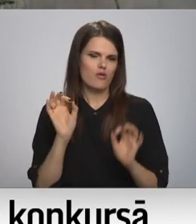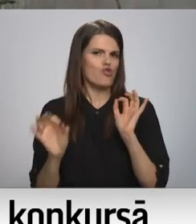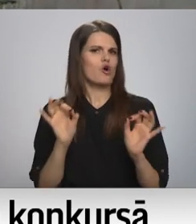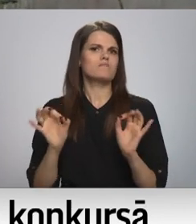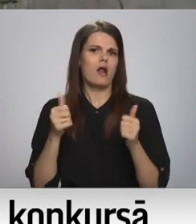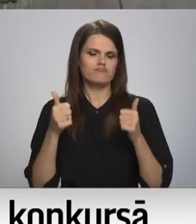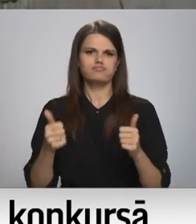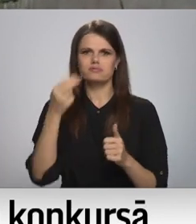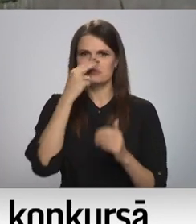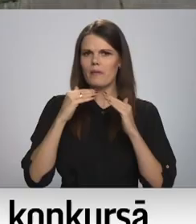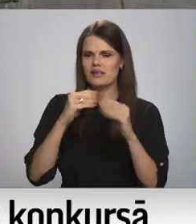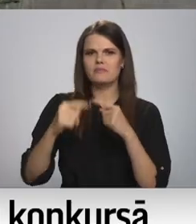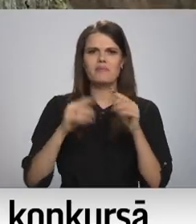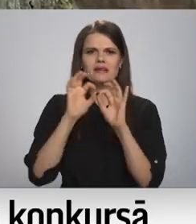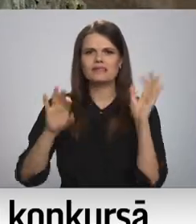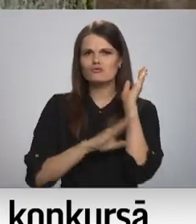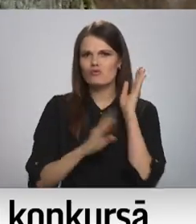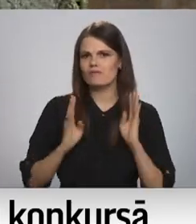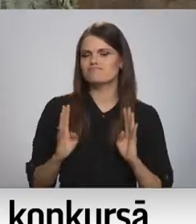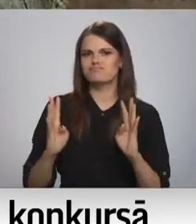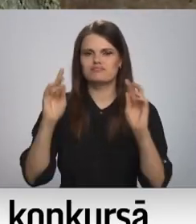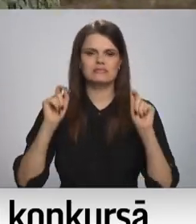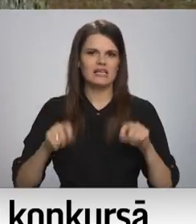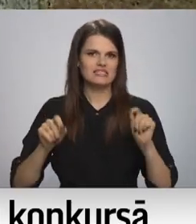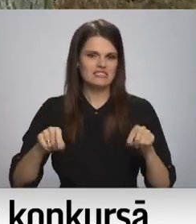koki sastādīti. Tāpēc mēs domājam, mums jāpiedalās. Tā, nu, reiz, ko ir?